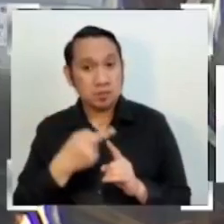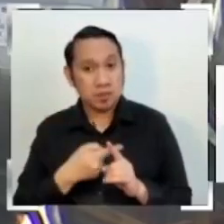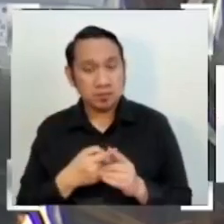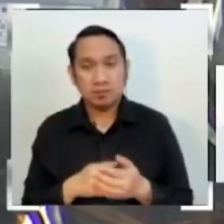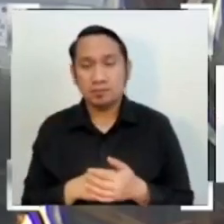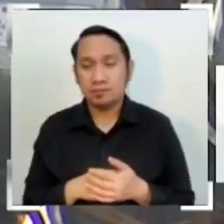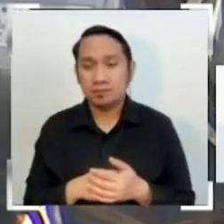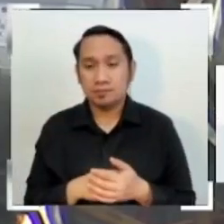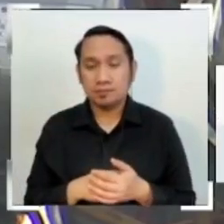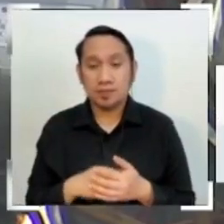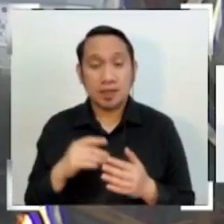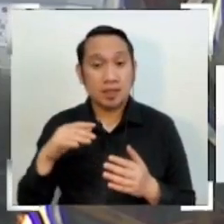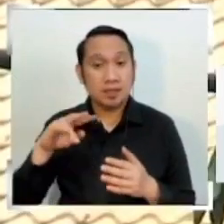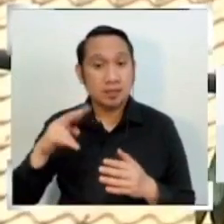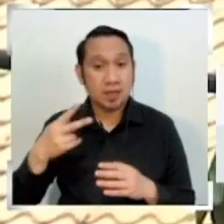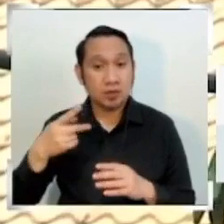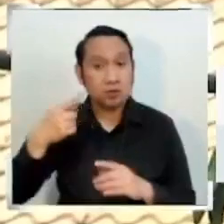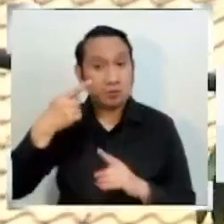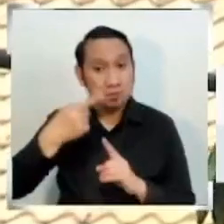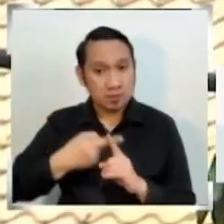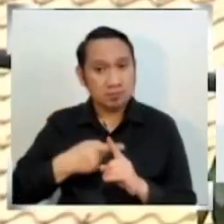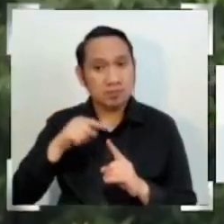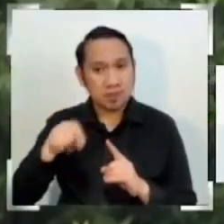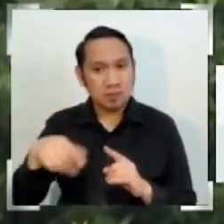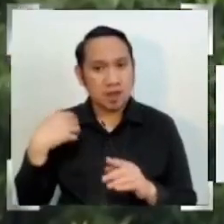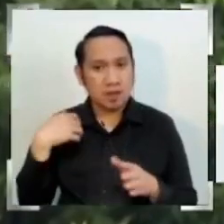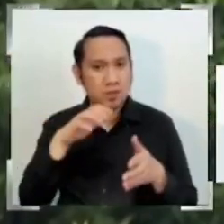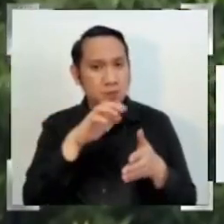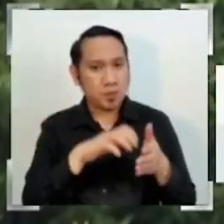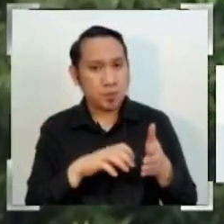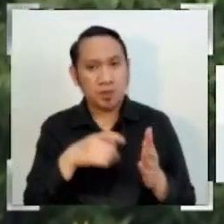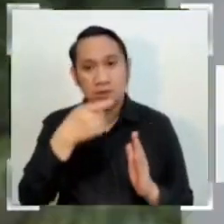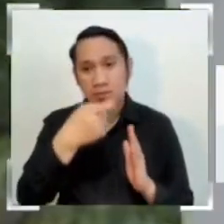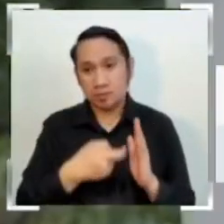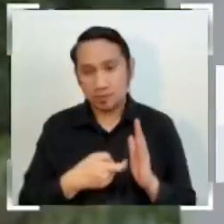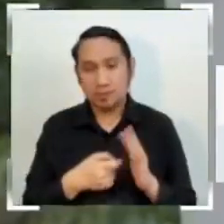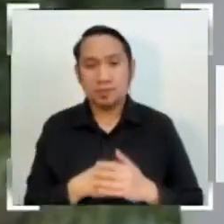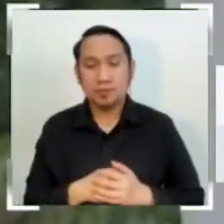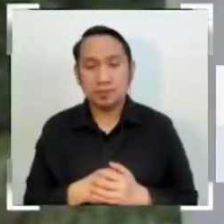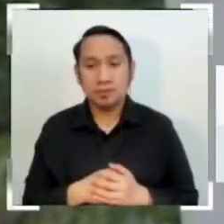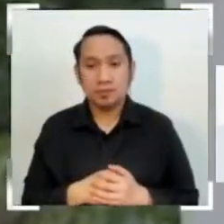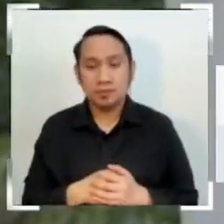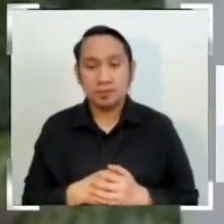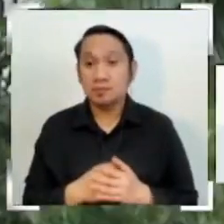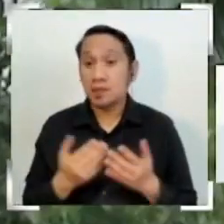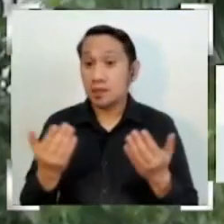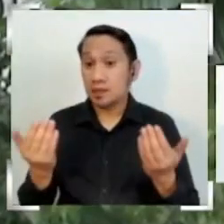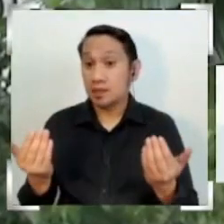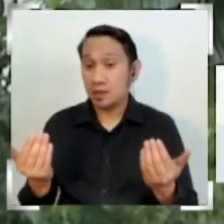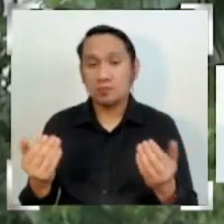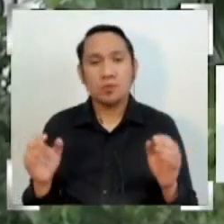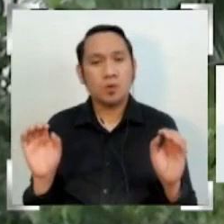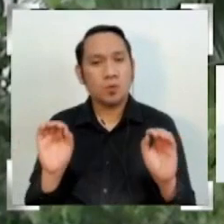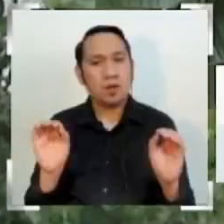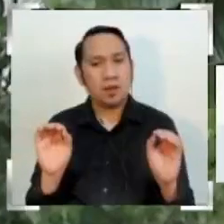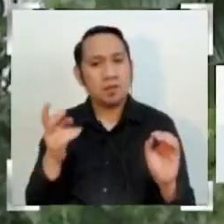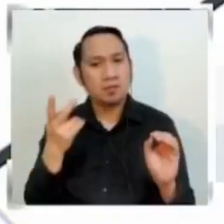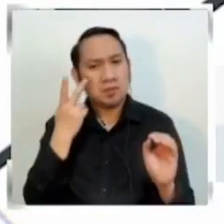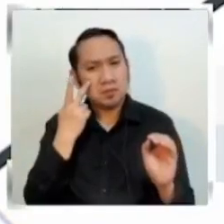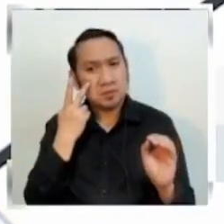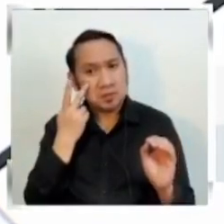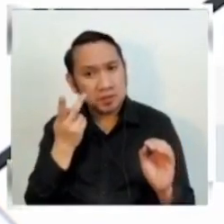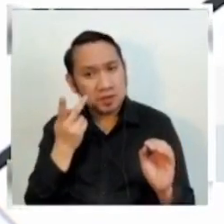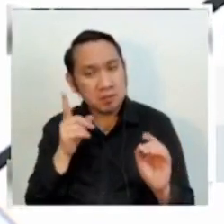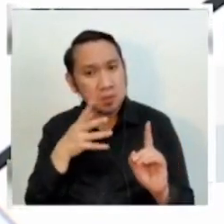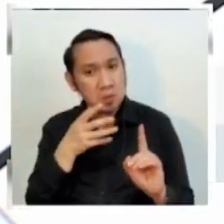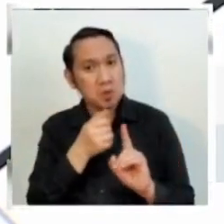na buwan ang may bawas singil ang Meralco na dahil sa mas mababang generation charge. Sa ngayon, wala pang nakikita ang Meralco na epekto ng